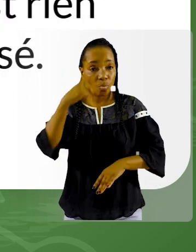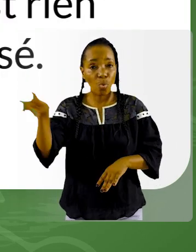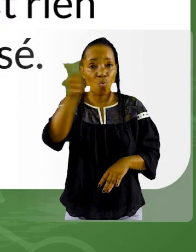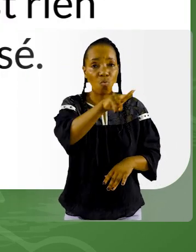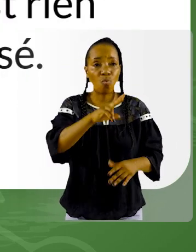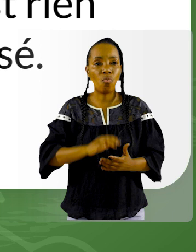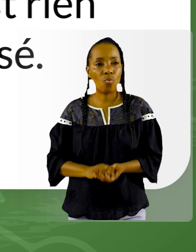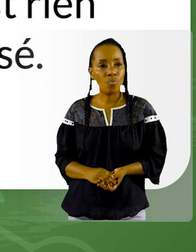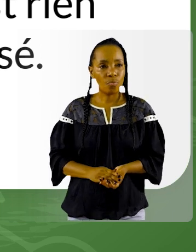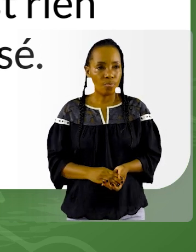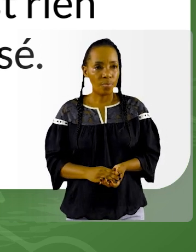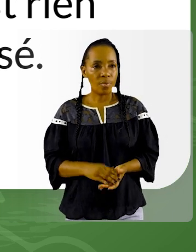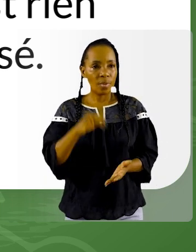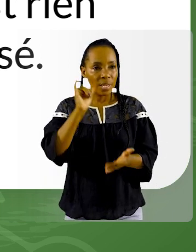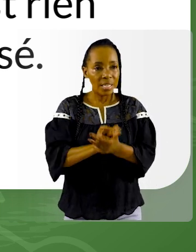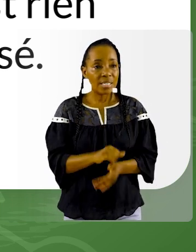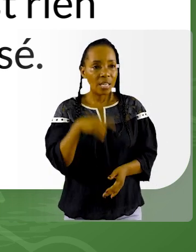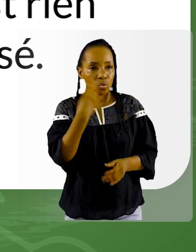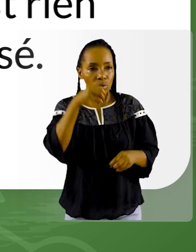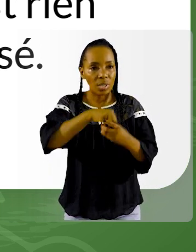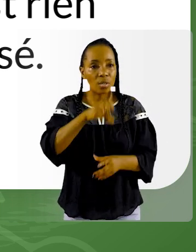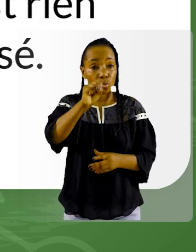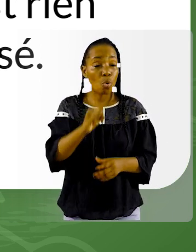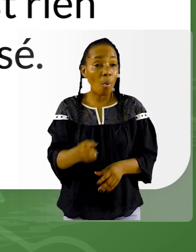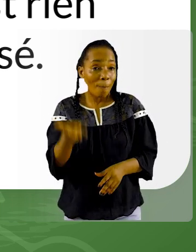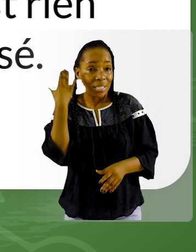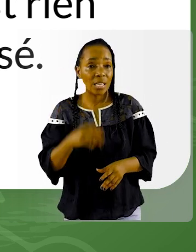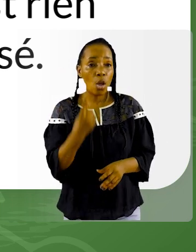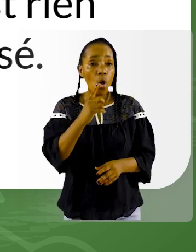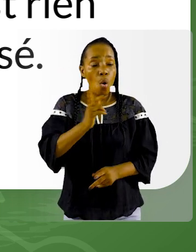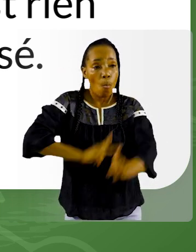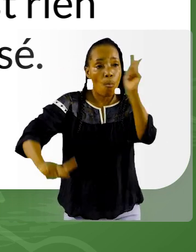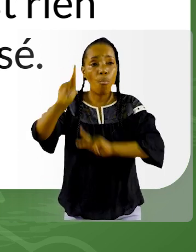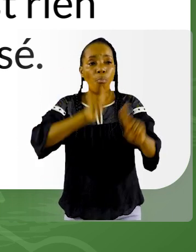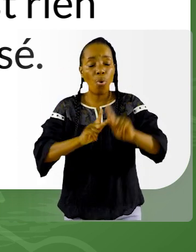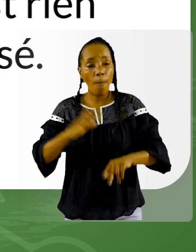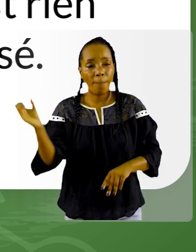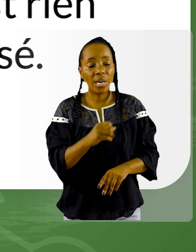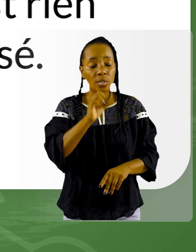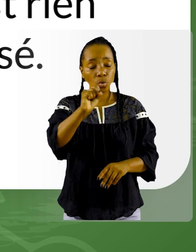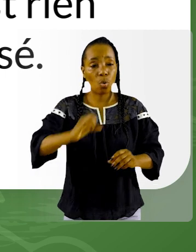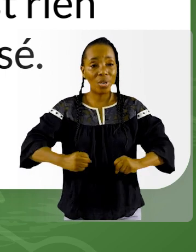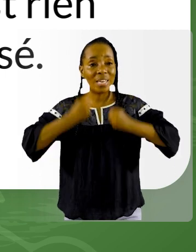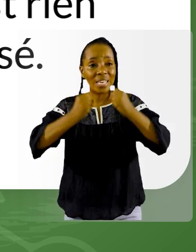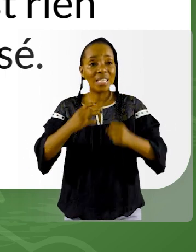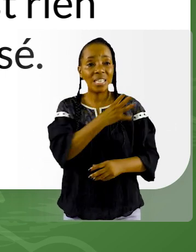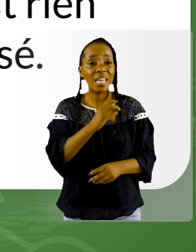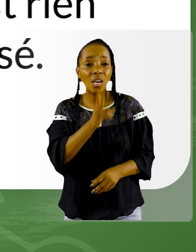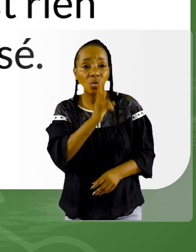C'est dans son passé qu'un peuple puise son énergie et l'harmonie n'est rien d'autre que